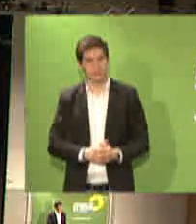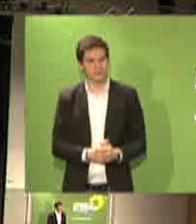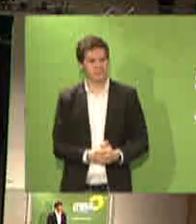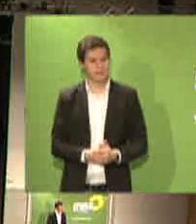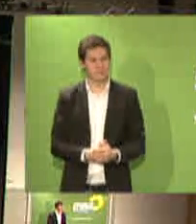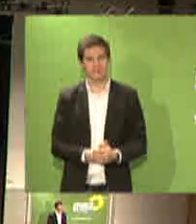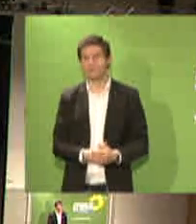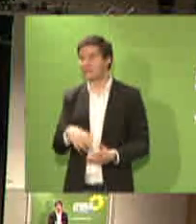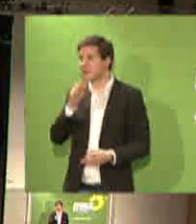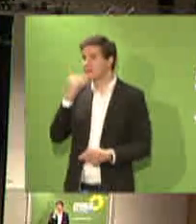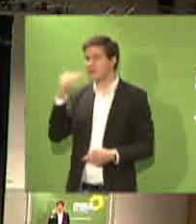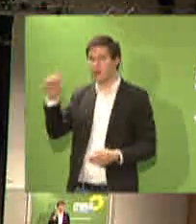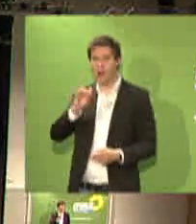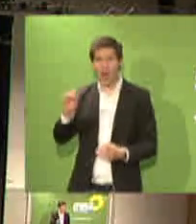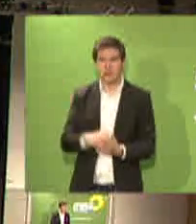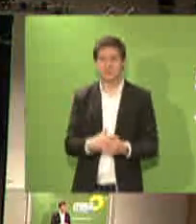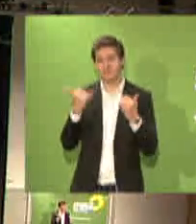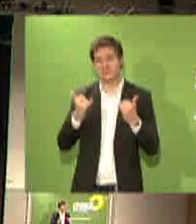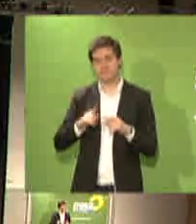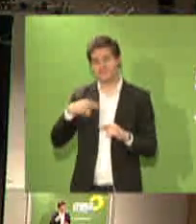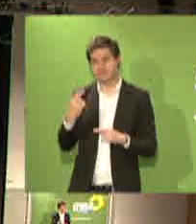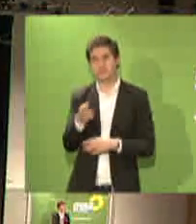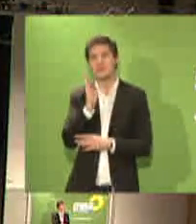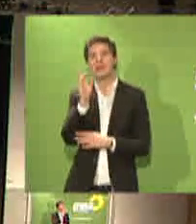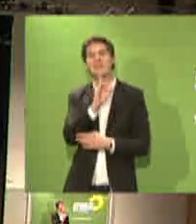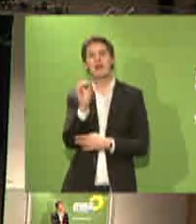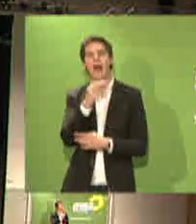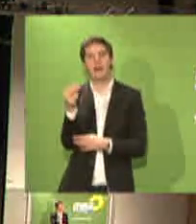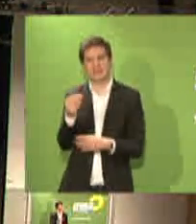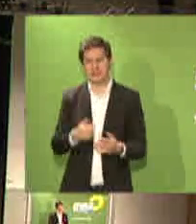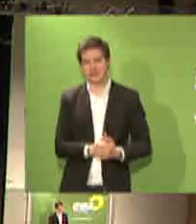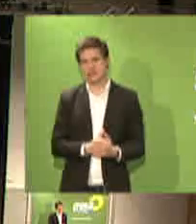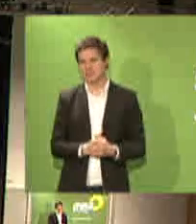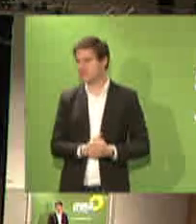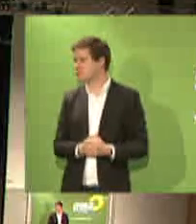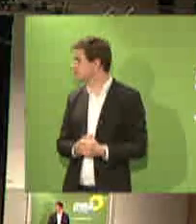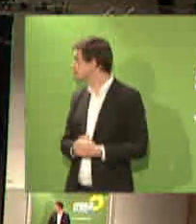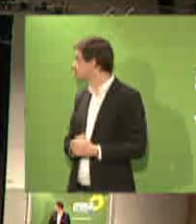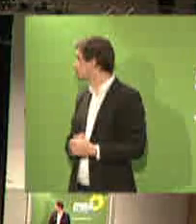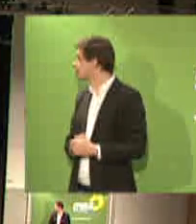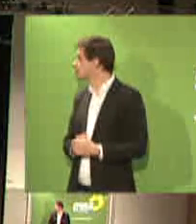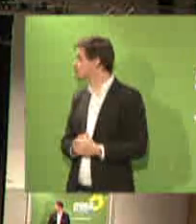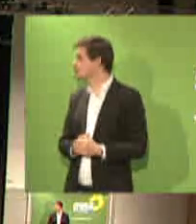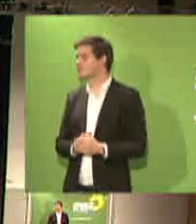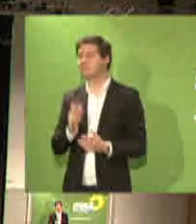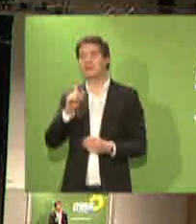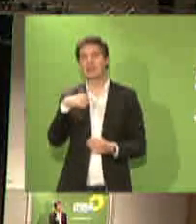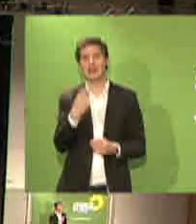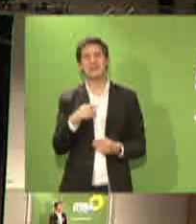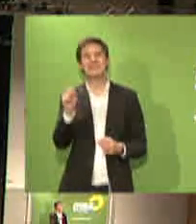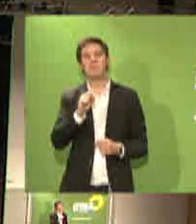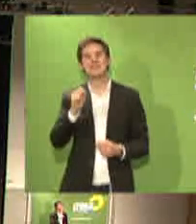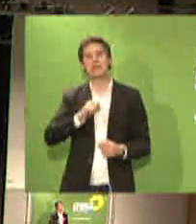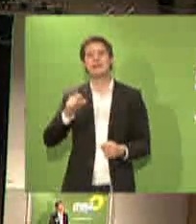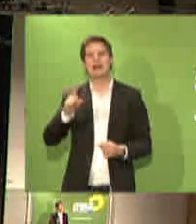Dankeschön, Arndt. Als nächste Rednerin ist Dagmar Hanses dran. Als gesetzter Redebeitrag danach Sebastian Klick